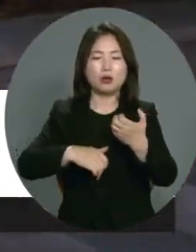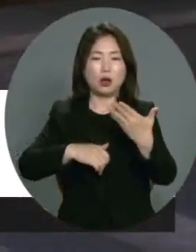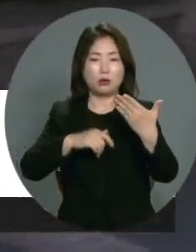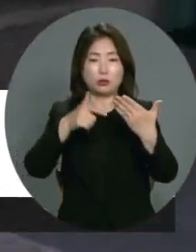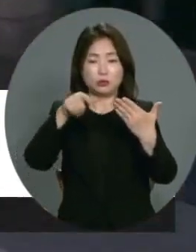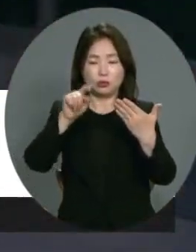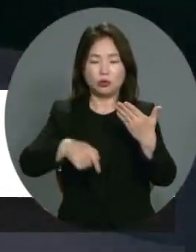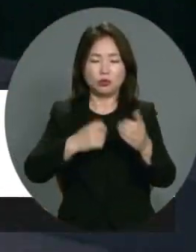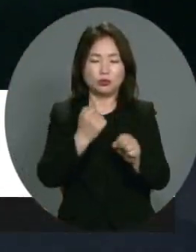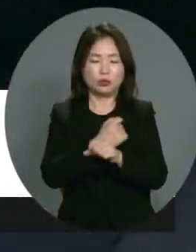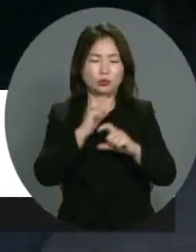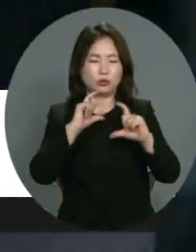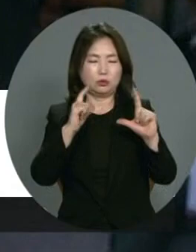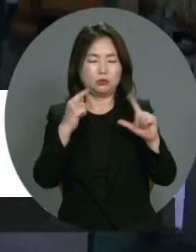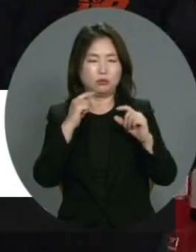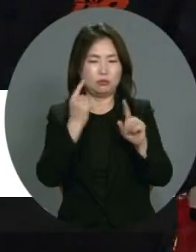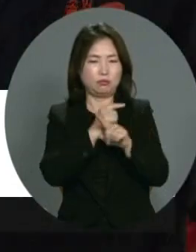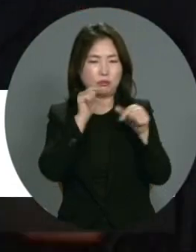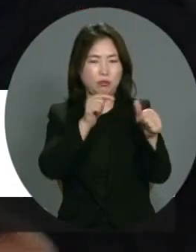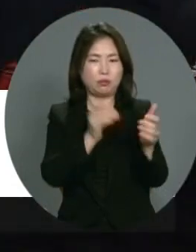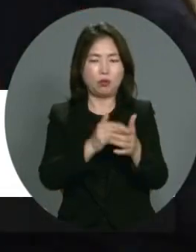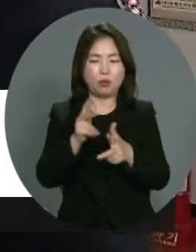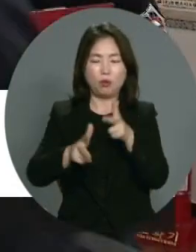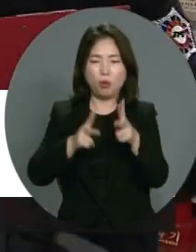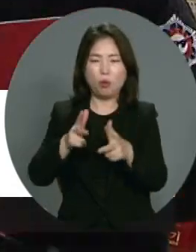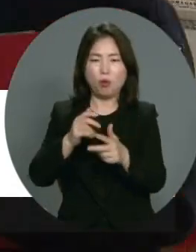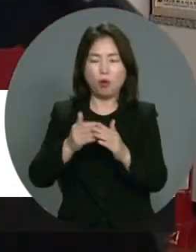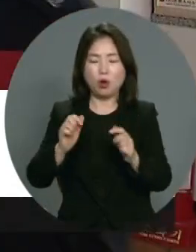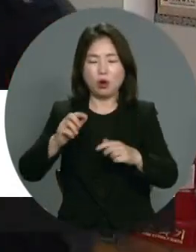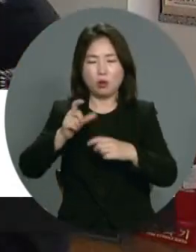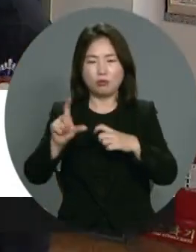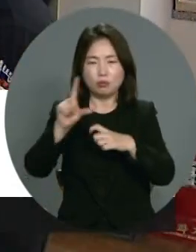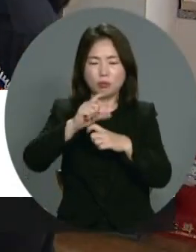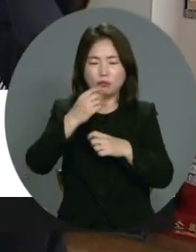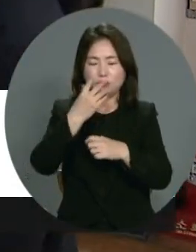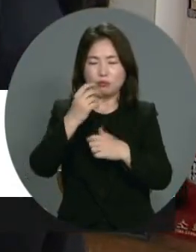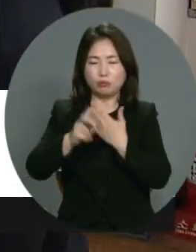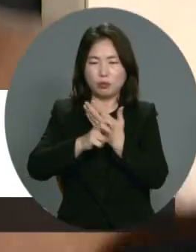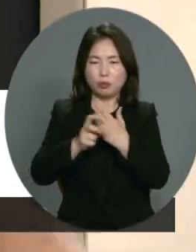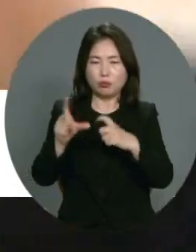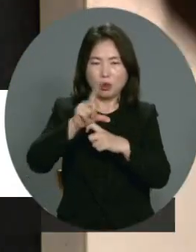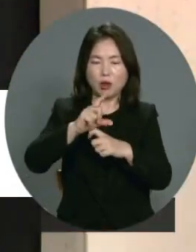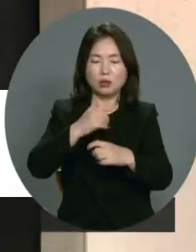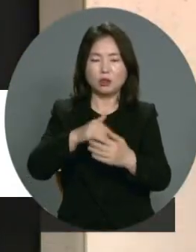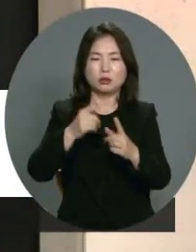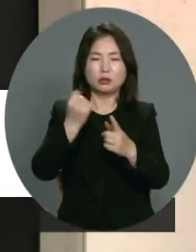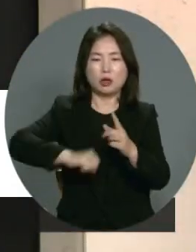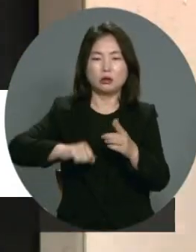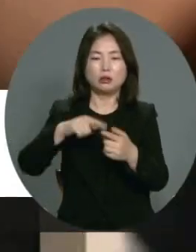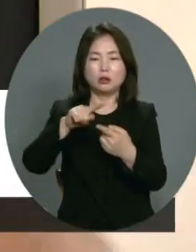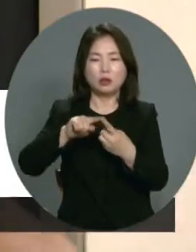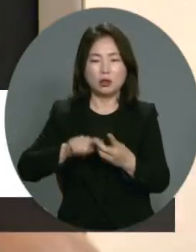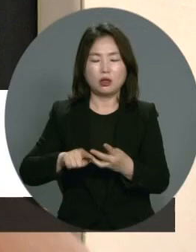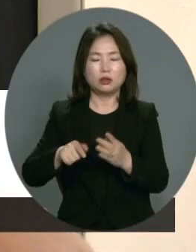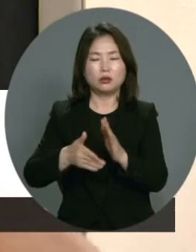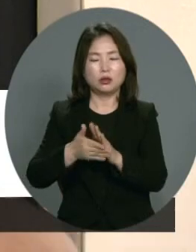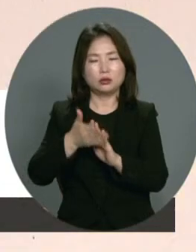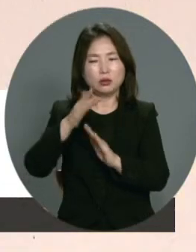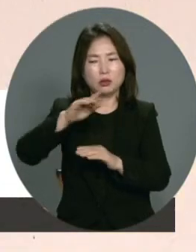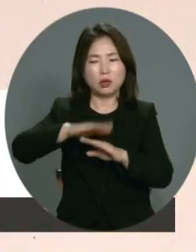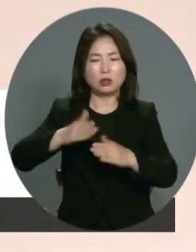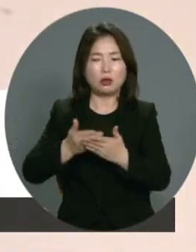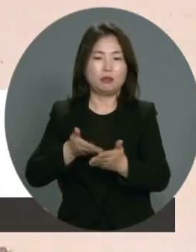49건에 대해서는 조치 명령을 내렸고 공장 무단증축 등 11건의 위반사항은 관할 지자체의 처분을 통보했습니다